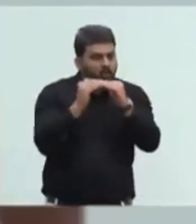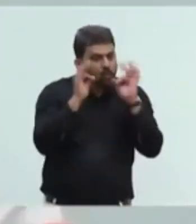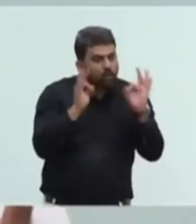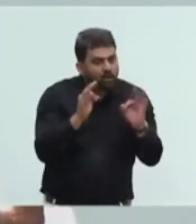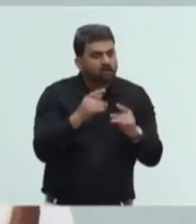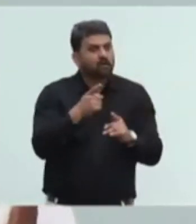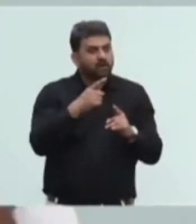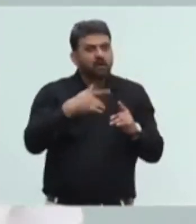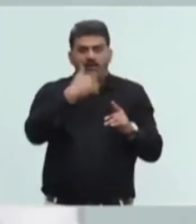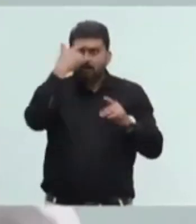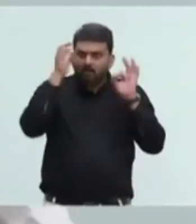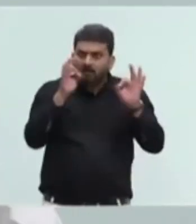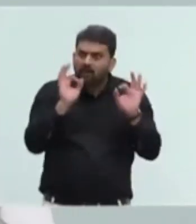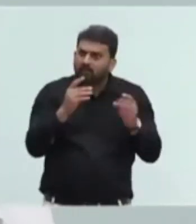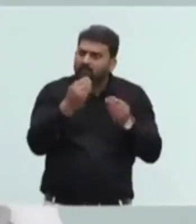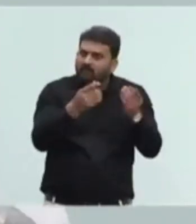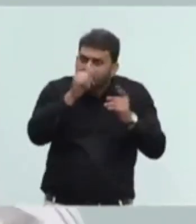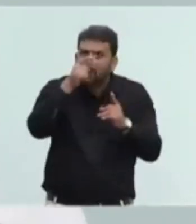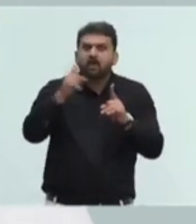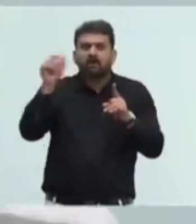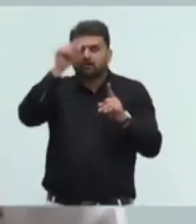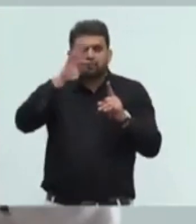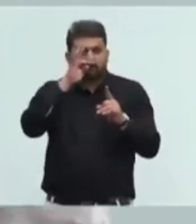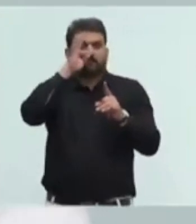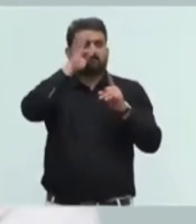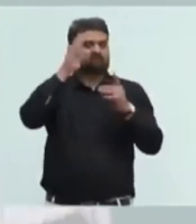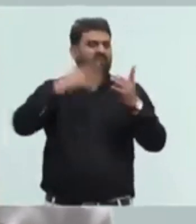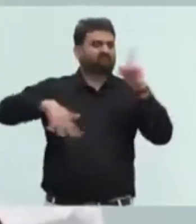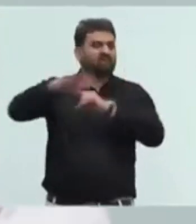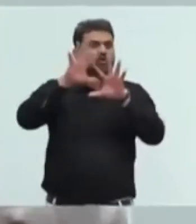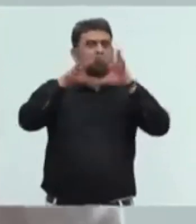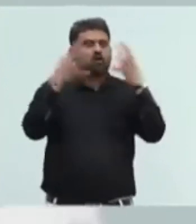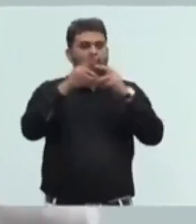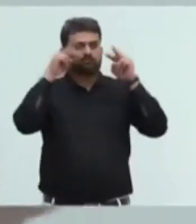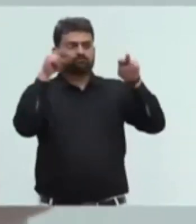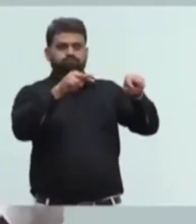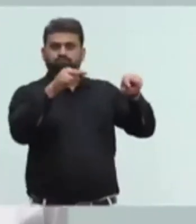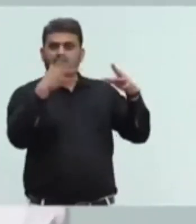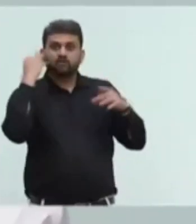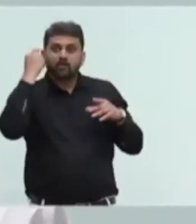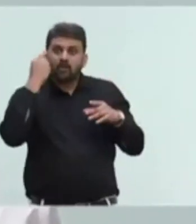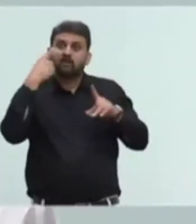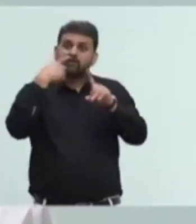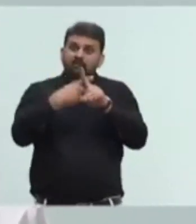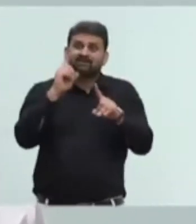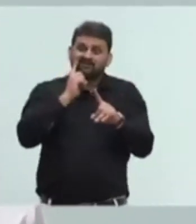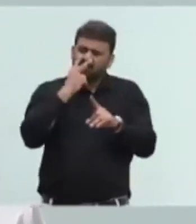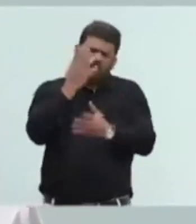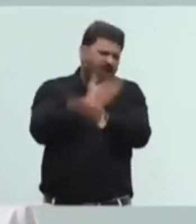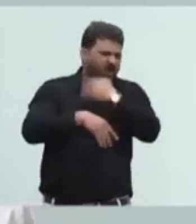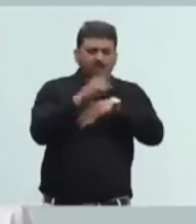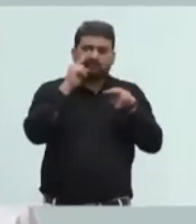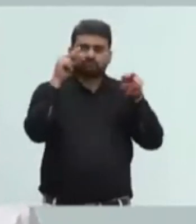हर एक को अवसर है और उससे देश की छवि बनती है या ने सामान्य खिलाड़ी देश की छवि बनाता है